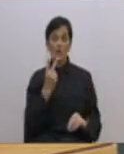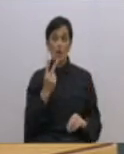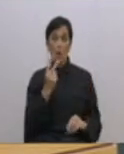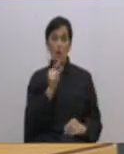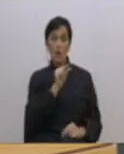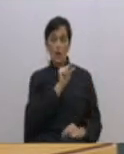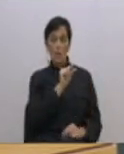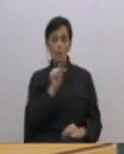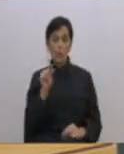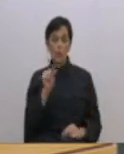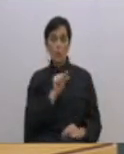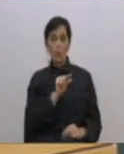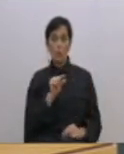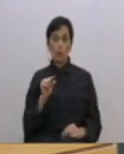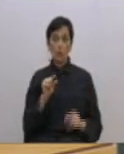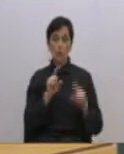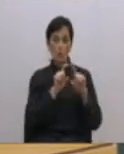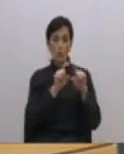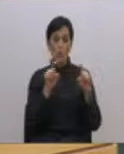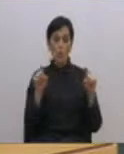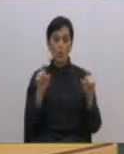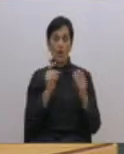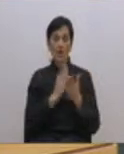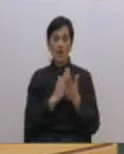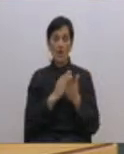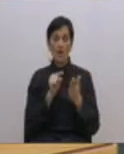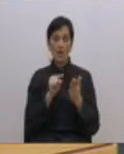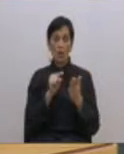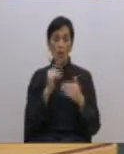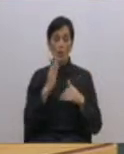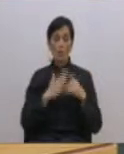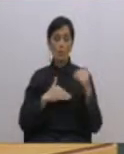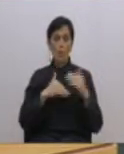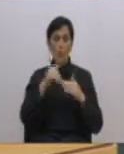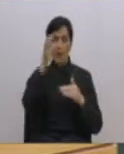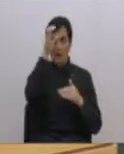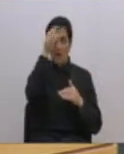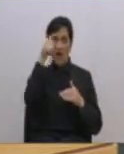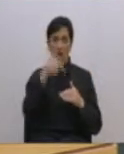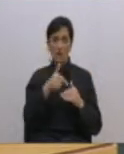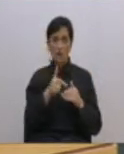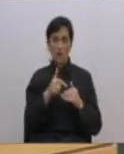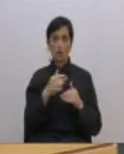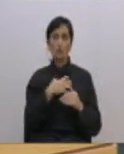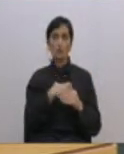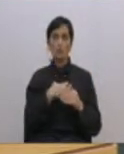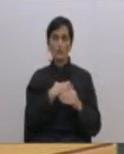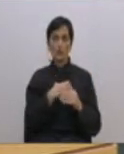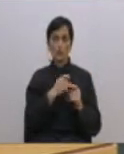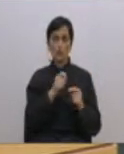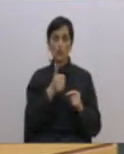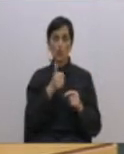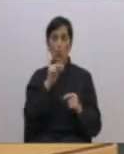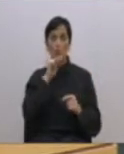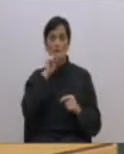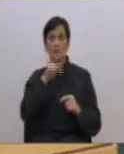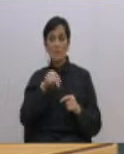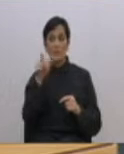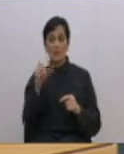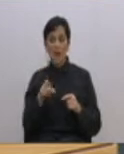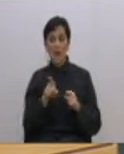შემდგარი მუხლი გვაქვს, რომელიც რა თქმა უნდა პროფესიულ განათლებას ანიჭებს მნიშვნელობას, როგორც ბრალდებულებისთვის,